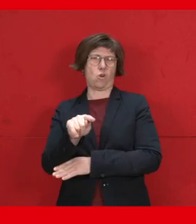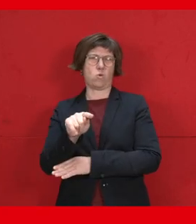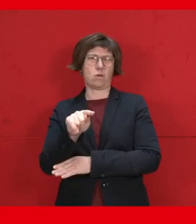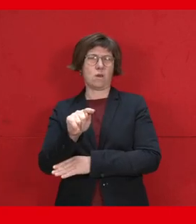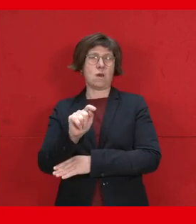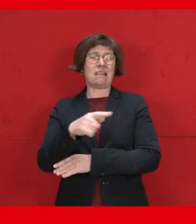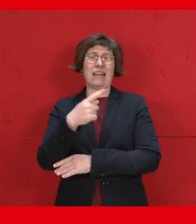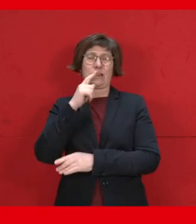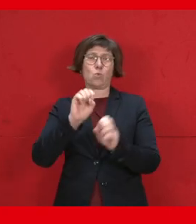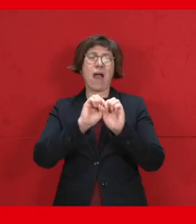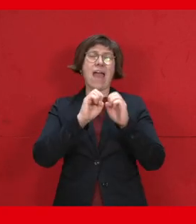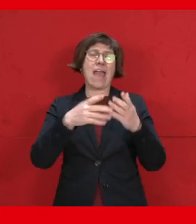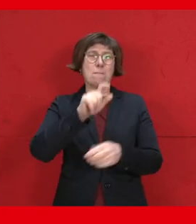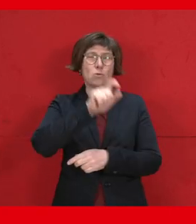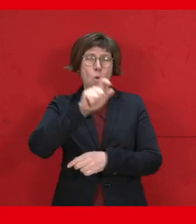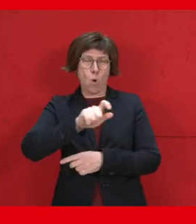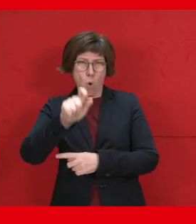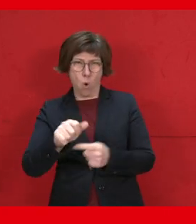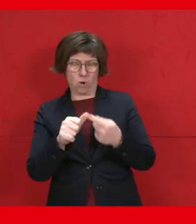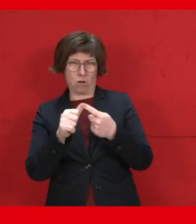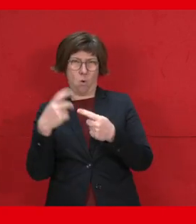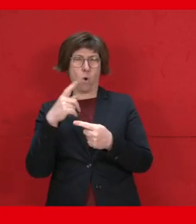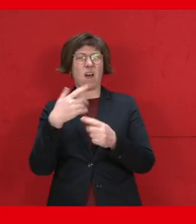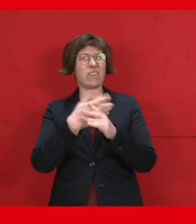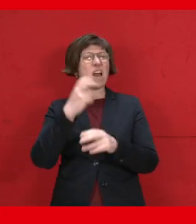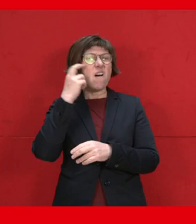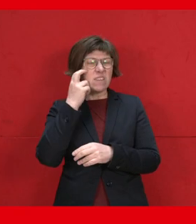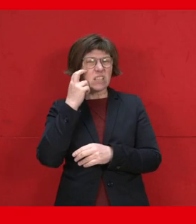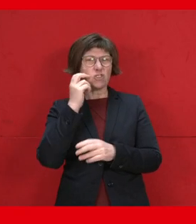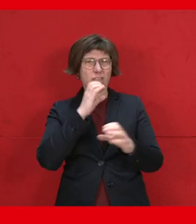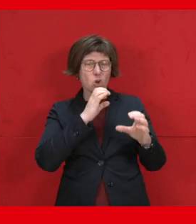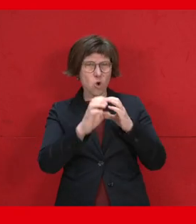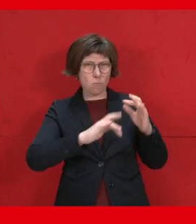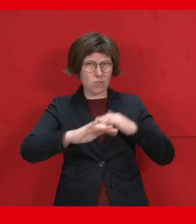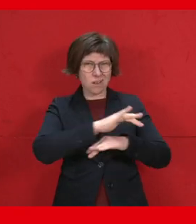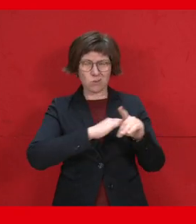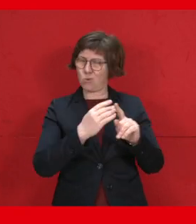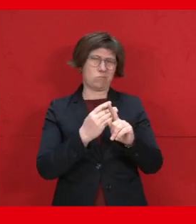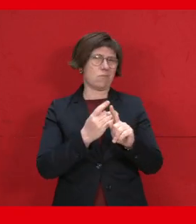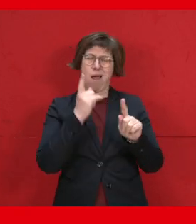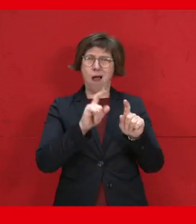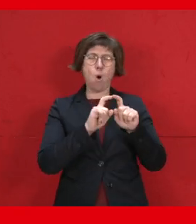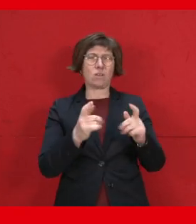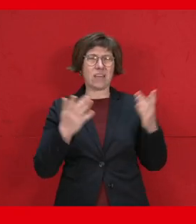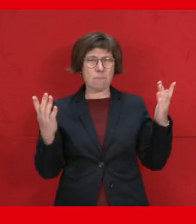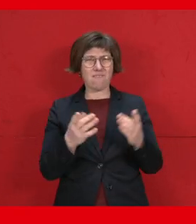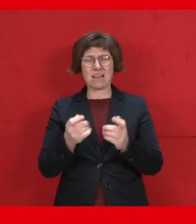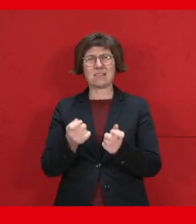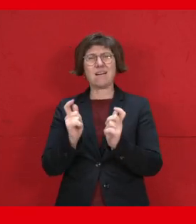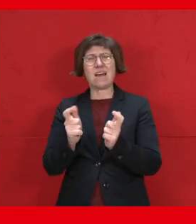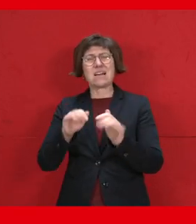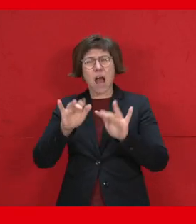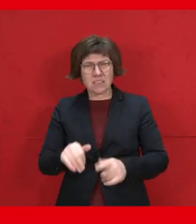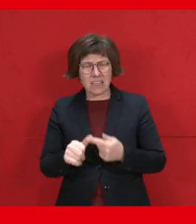nur für die Epidemiologinnen und überhaupt die Wissenschaft und ihre Kommunikation, sondern das gilt natürlich auch für KassiererInnen,